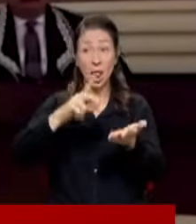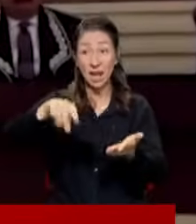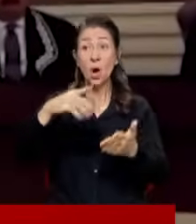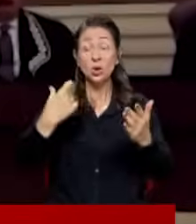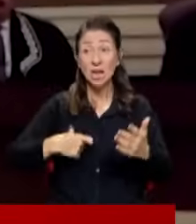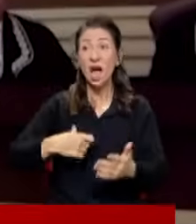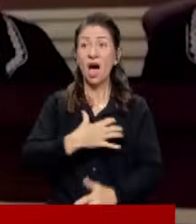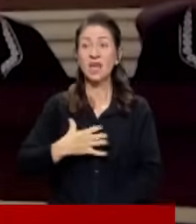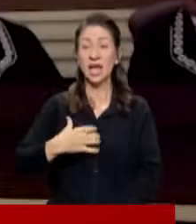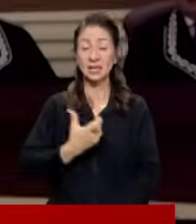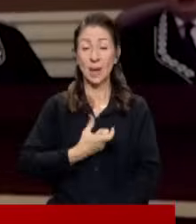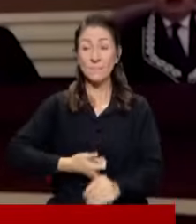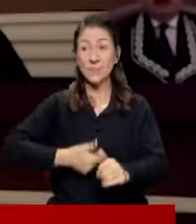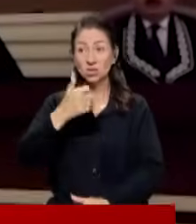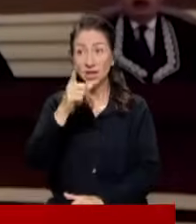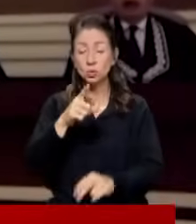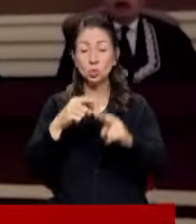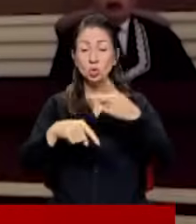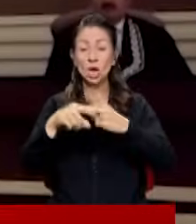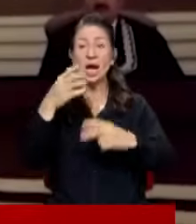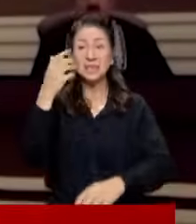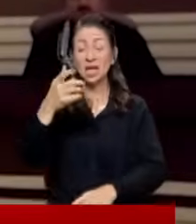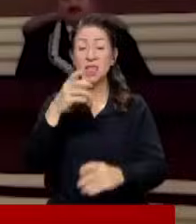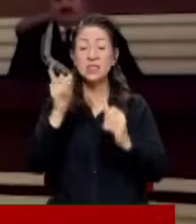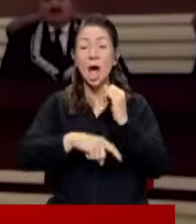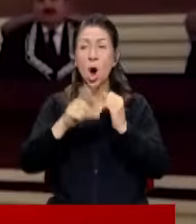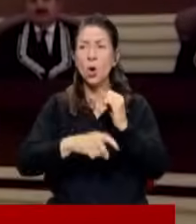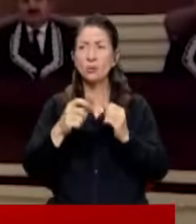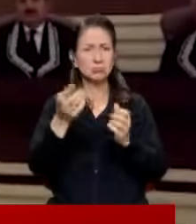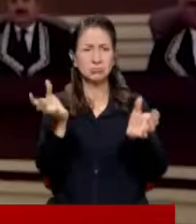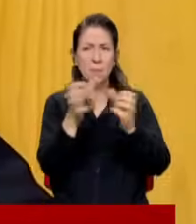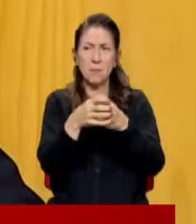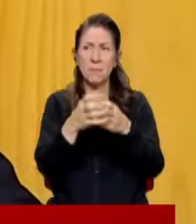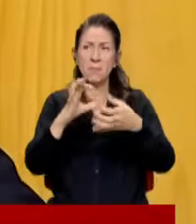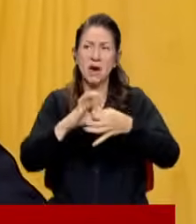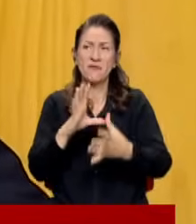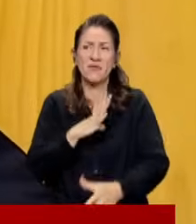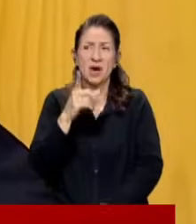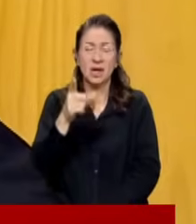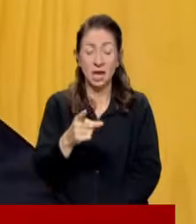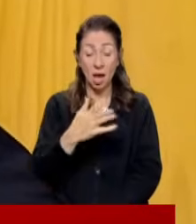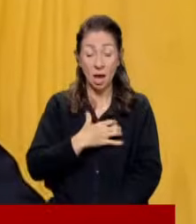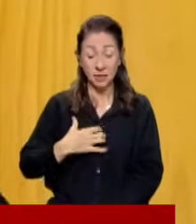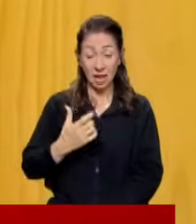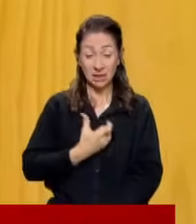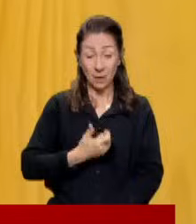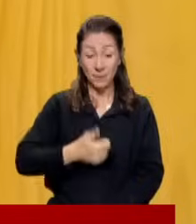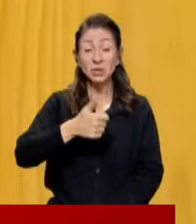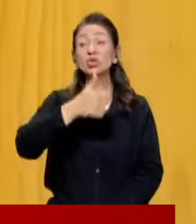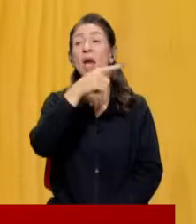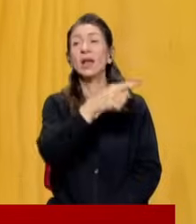özellikle de Anayasa Mahkemesi Başkanı Zühtü Arslan'a terör örgütleriyle işbirliği suçlaması yöneltti. Anayasa Mahkemesi